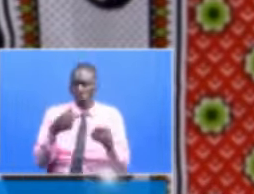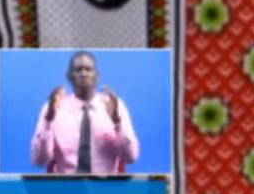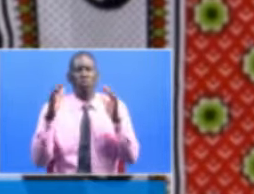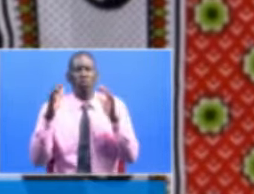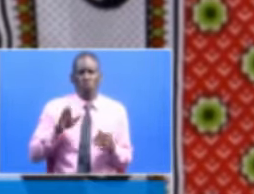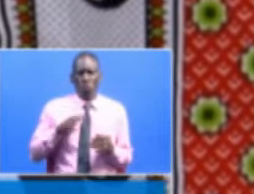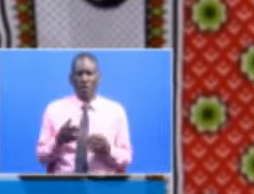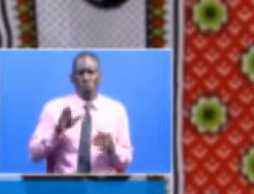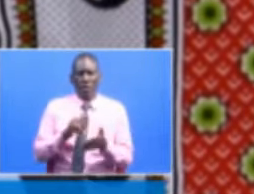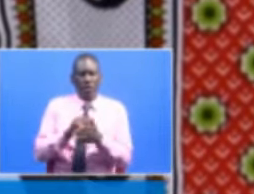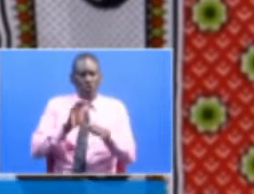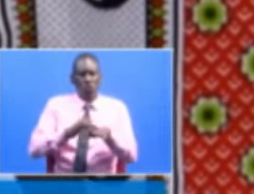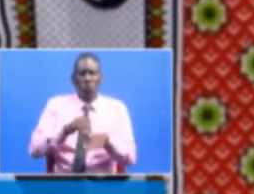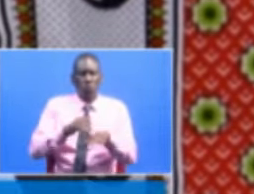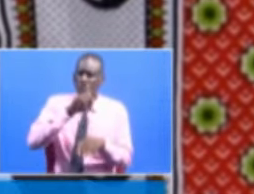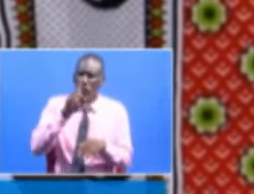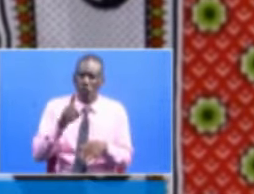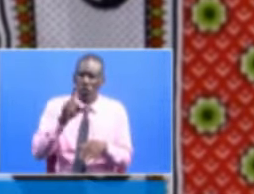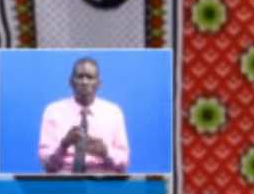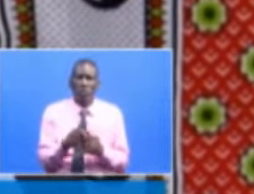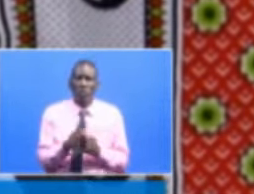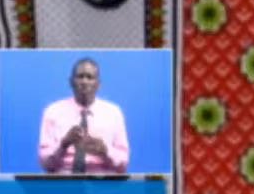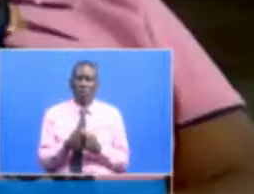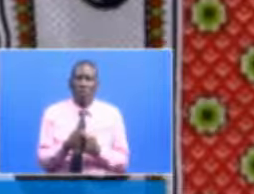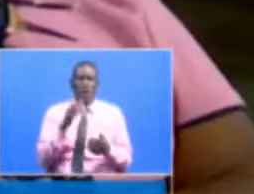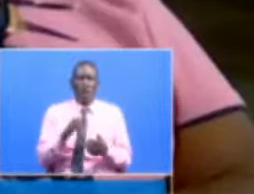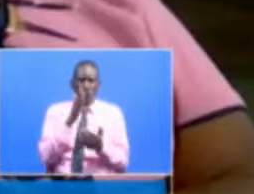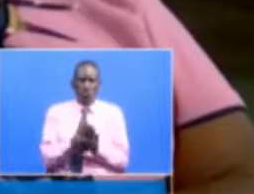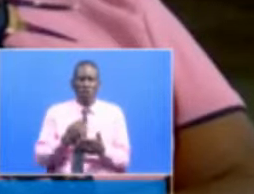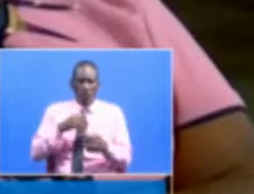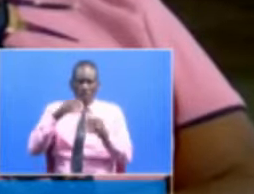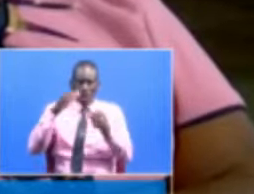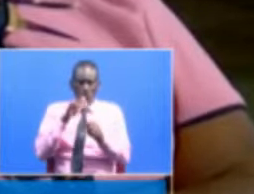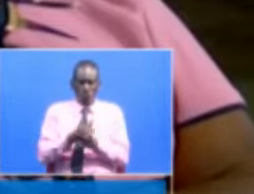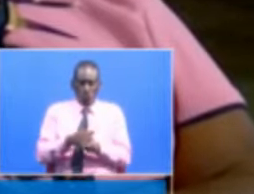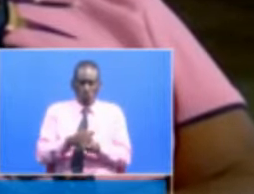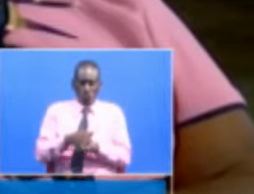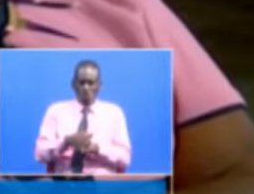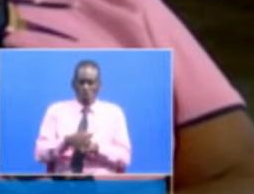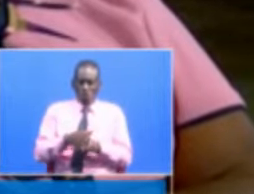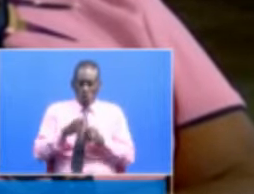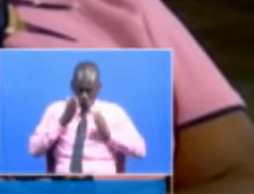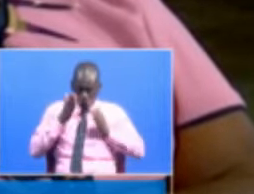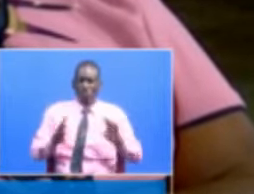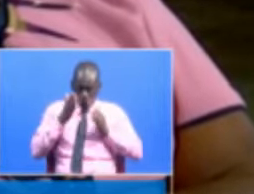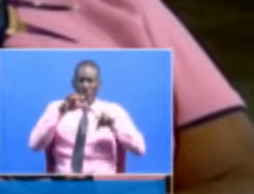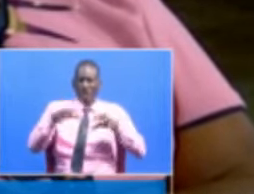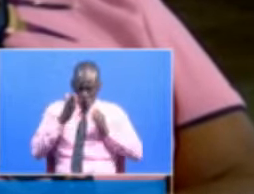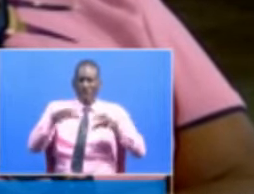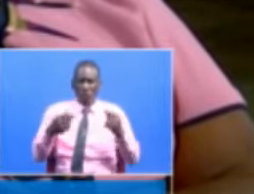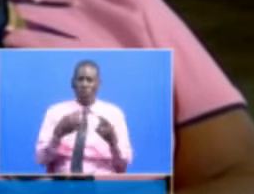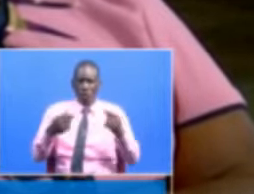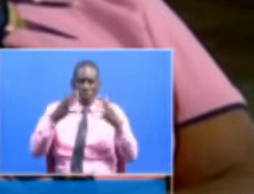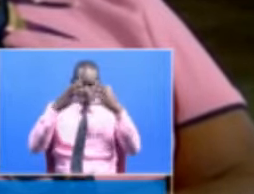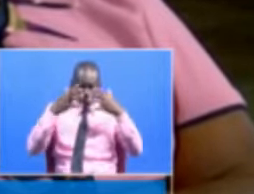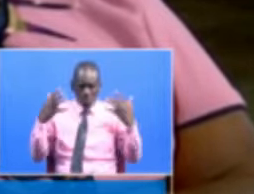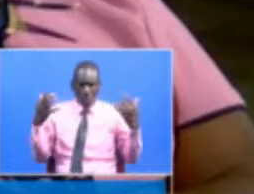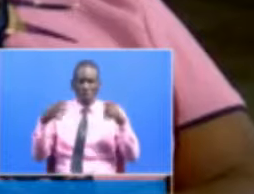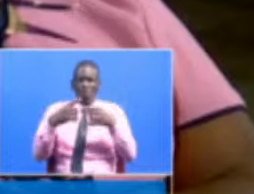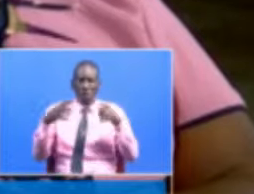ni swali mzuri sana. Ni kweli kuna a lot of human-wildlife conflict. Leongea mambo ya simba, lakini kuna pia a